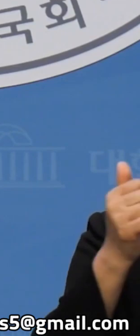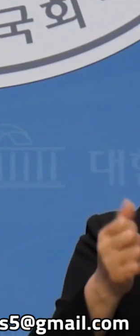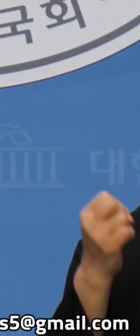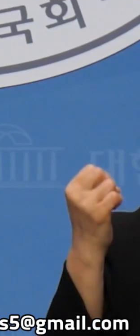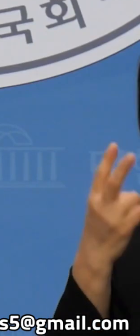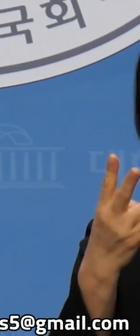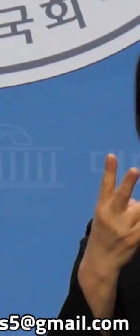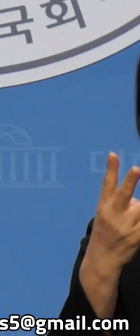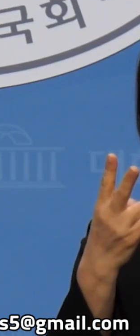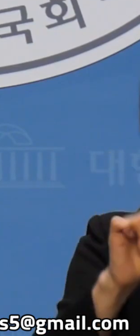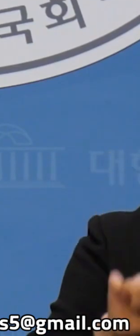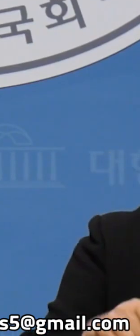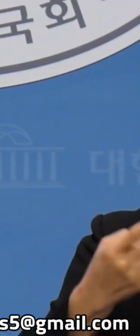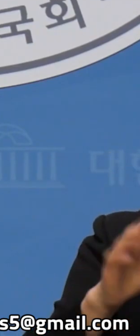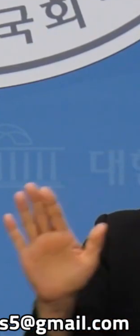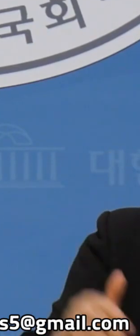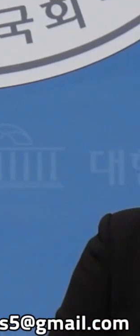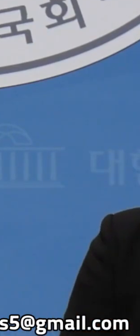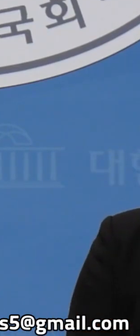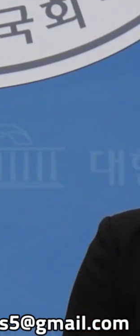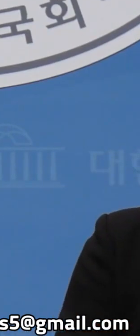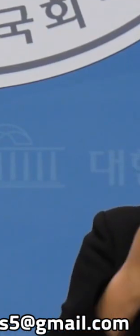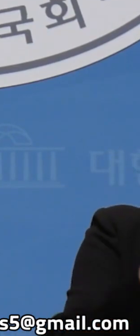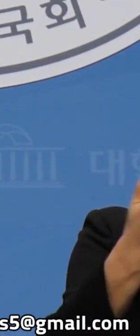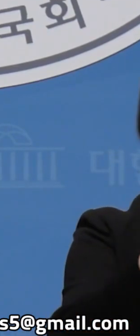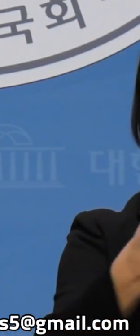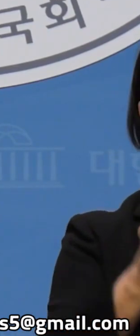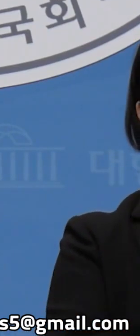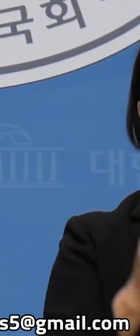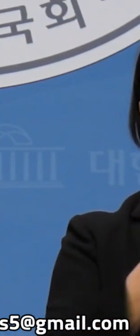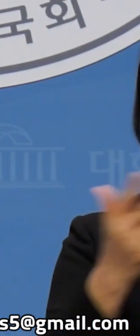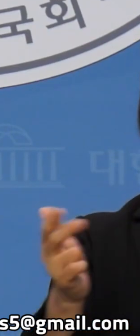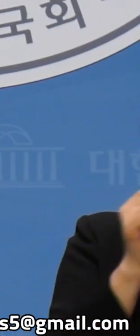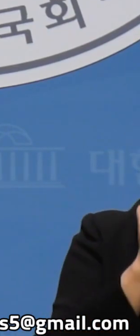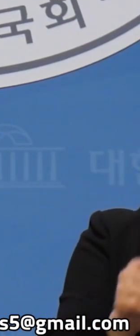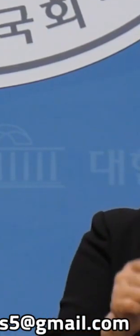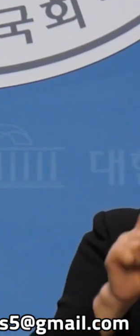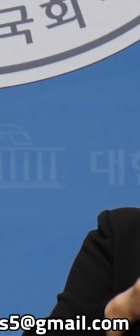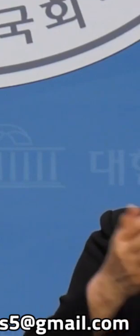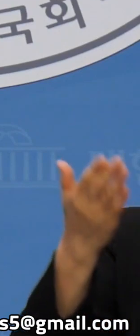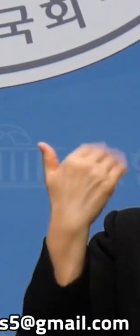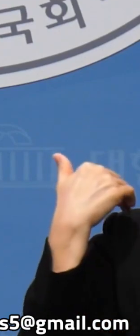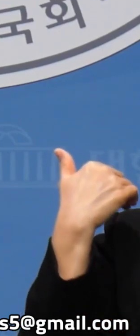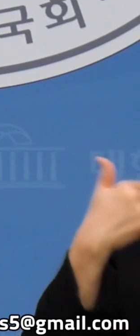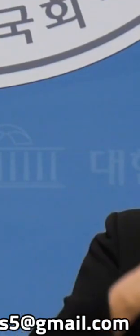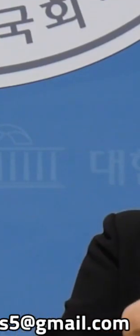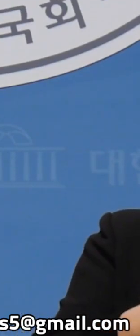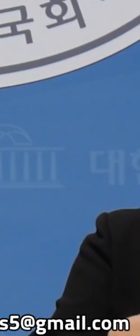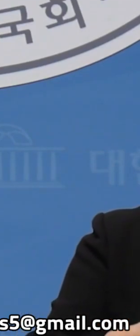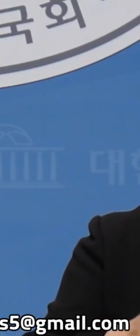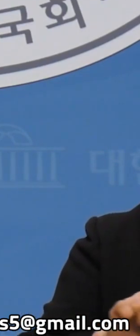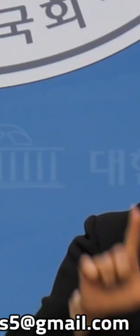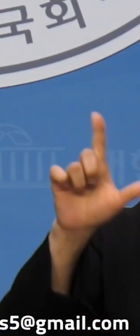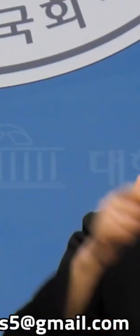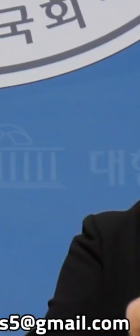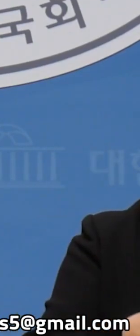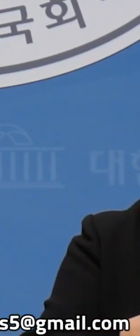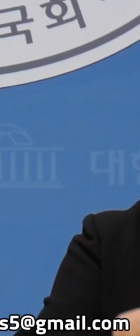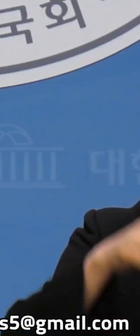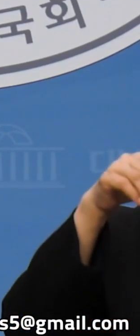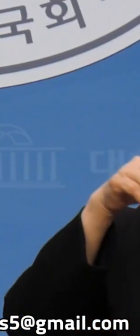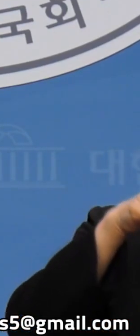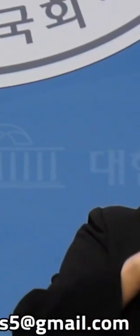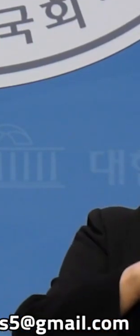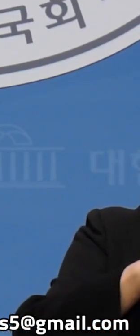또다시 불출석했습니다. 더불어민주당 이재명 대표는 지난 19일에도